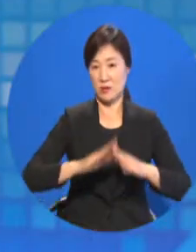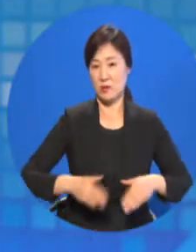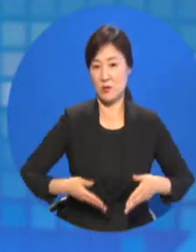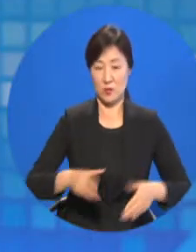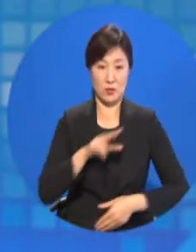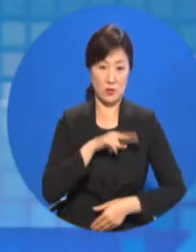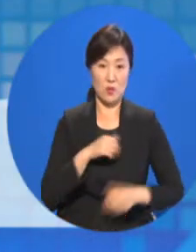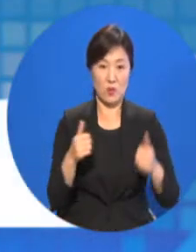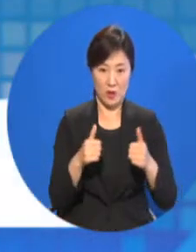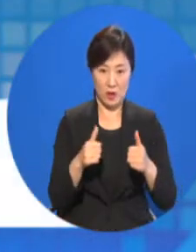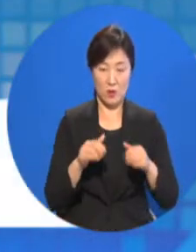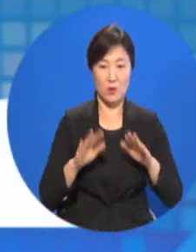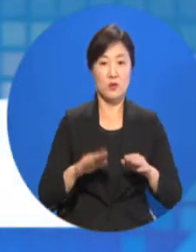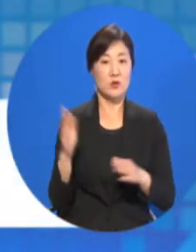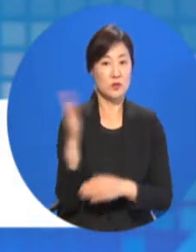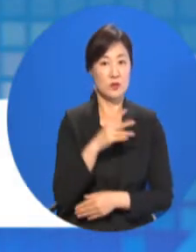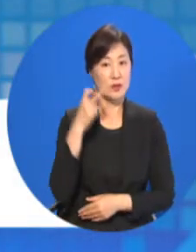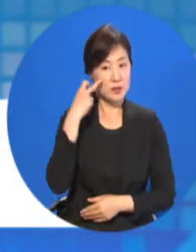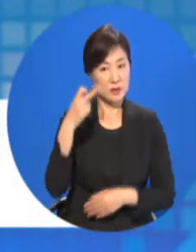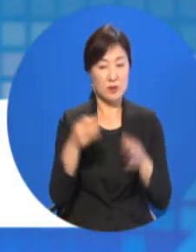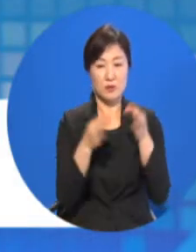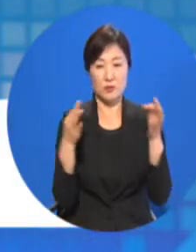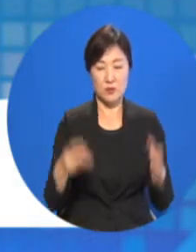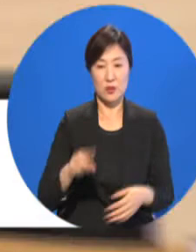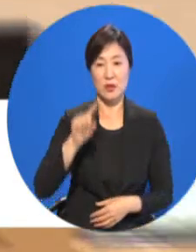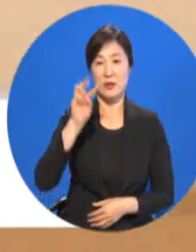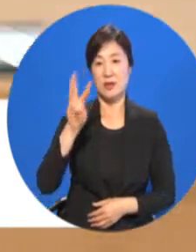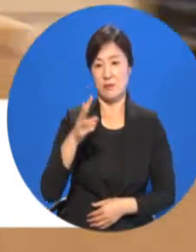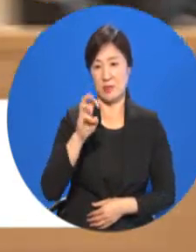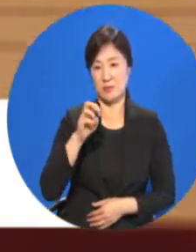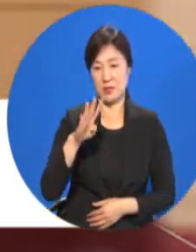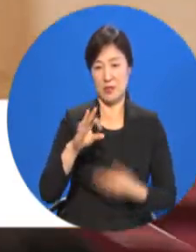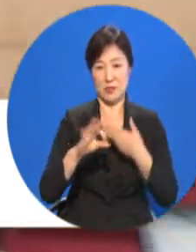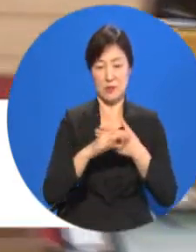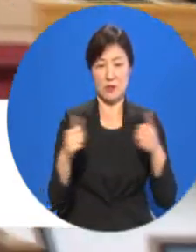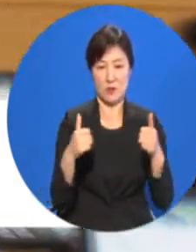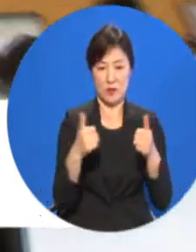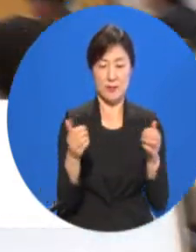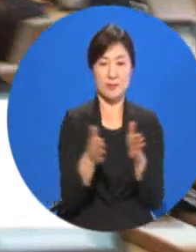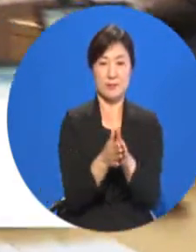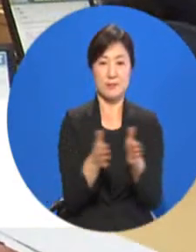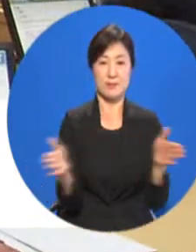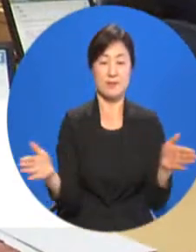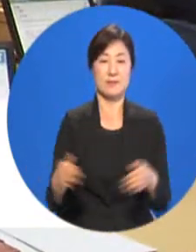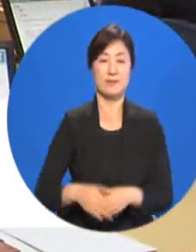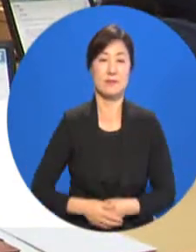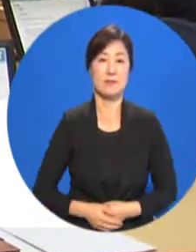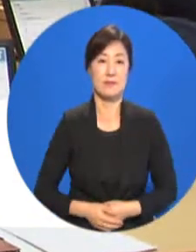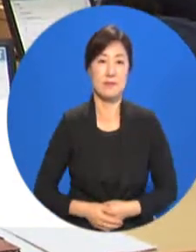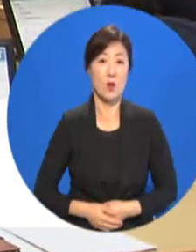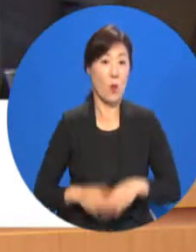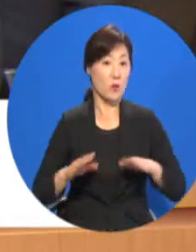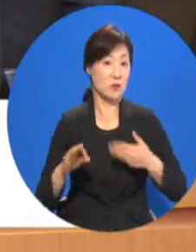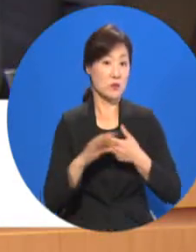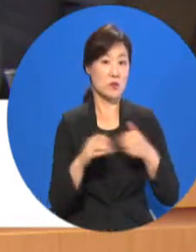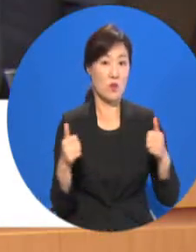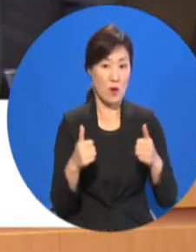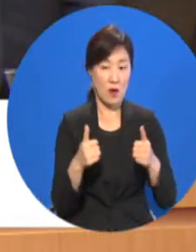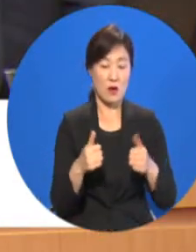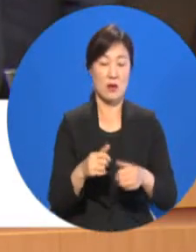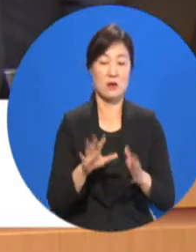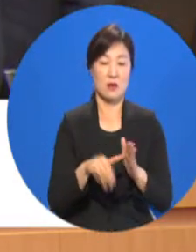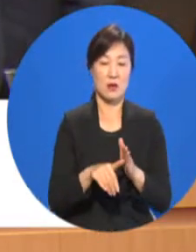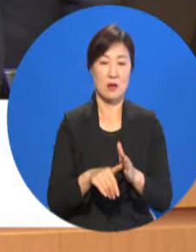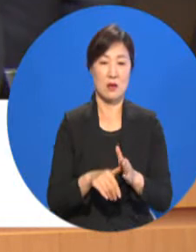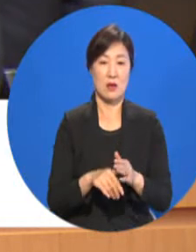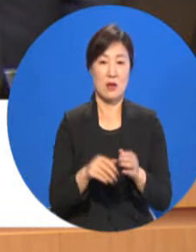전남도의회가 오늘부터 12일간의 일정으로 제334회 임시회를 개회했습니다. 이번 임시회에서는 오늘